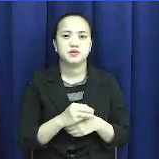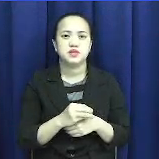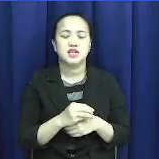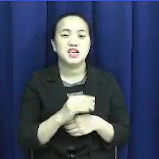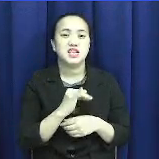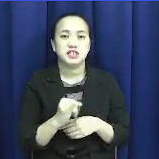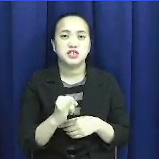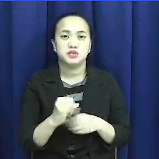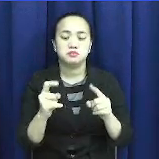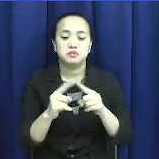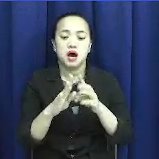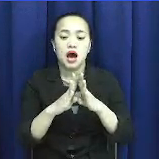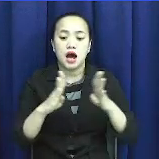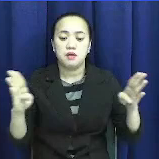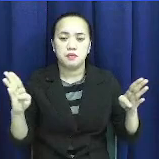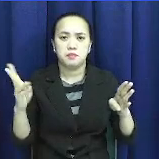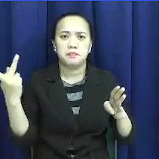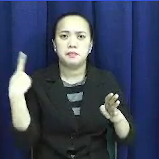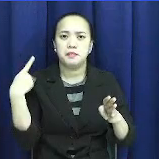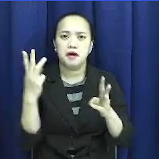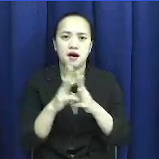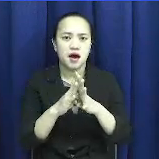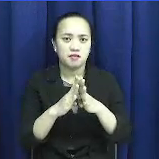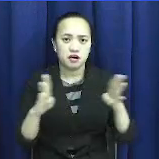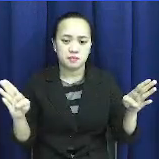napakaraming magiging tinapay. Kaya nga